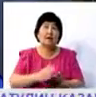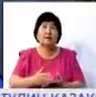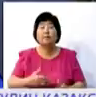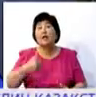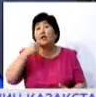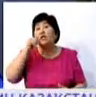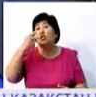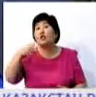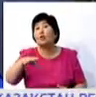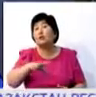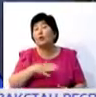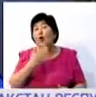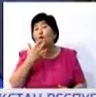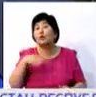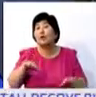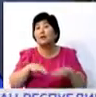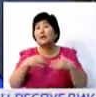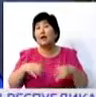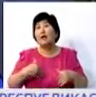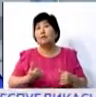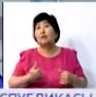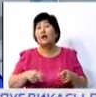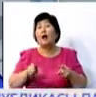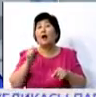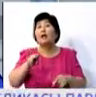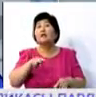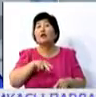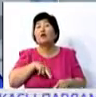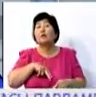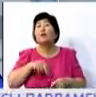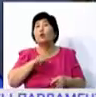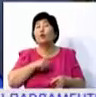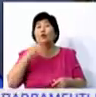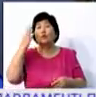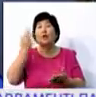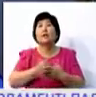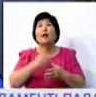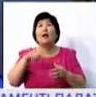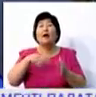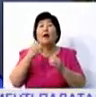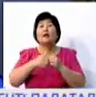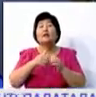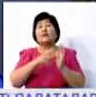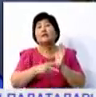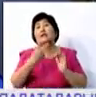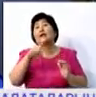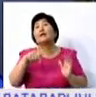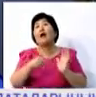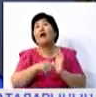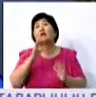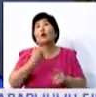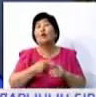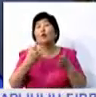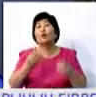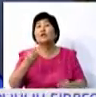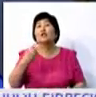күн өткен ұлттық бұрынғай тестілеуде біз алтын белгілерімізді енді өз үміттерін ақтады. Қала бойынша орташа бал 82,6 болды. Ол күні